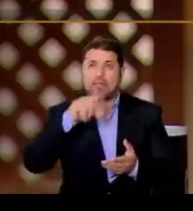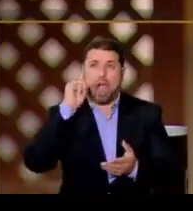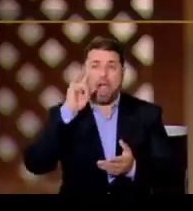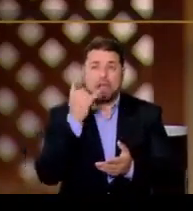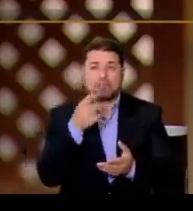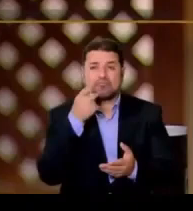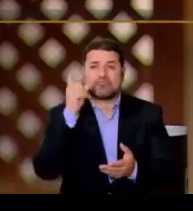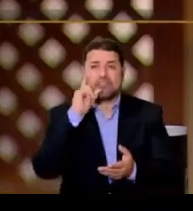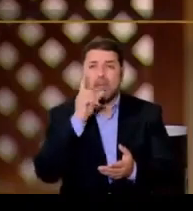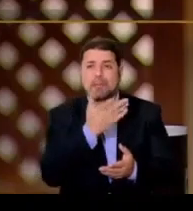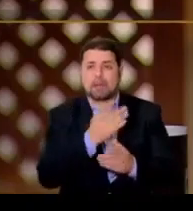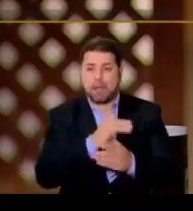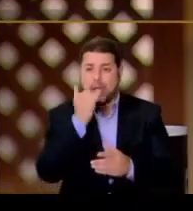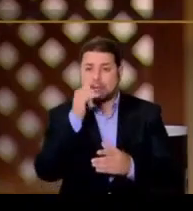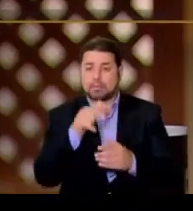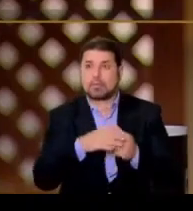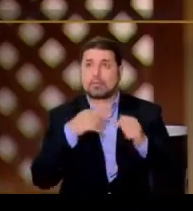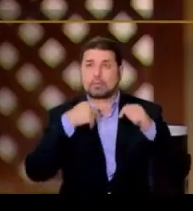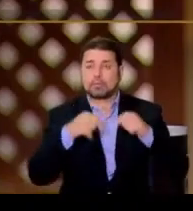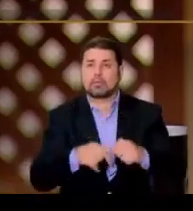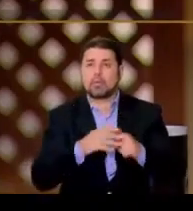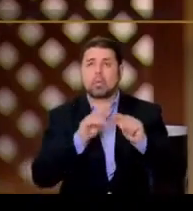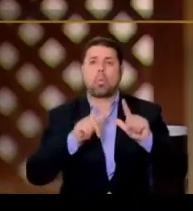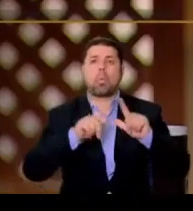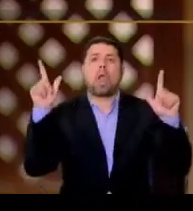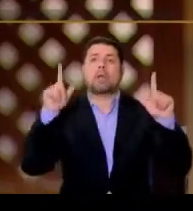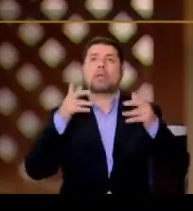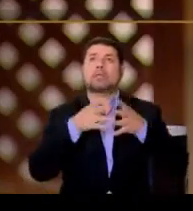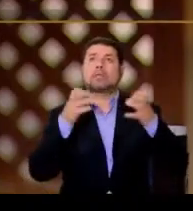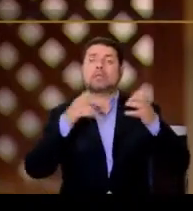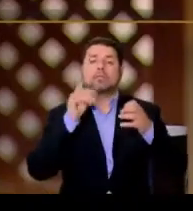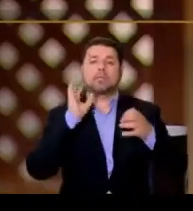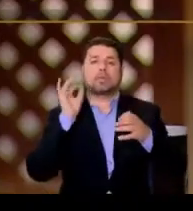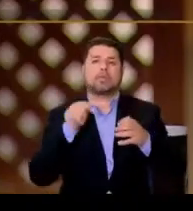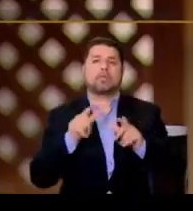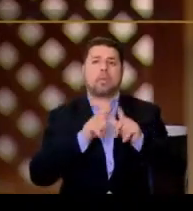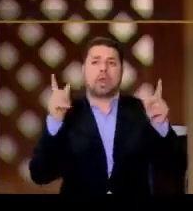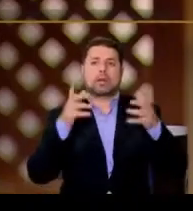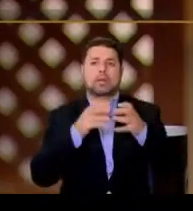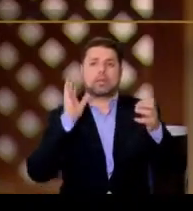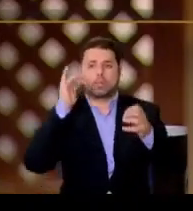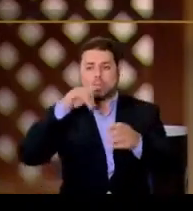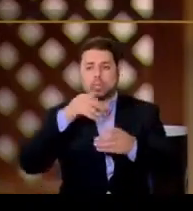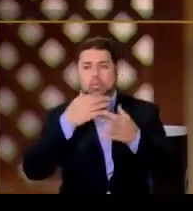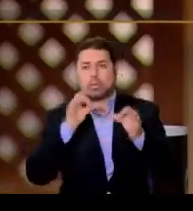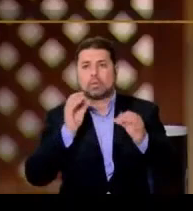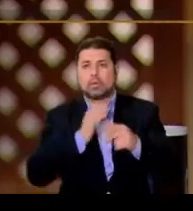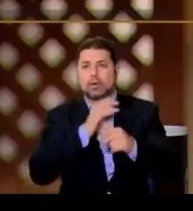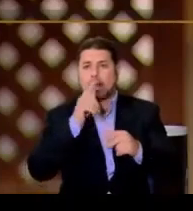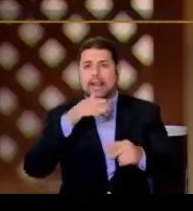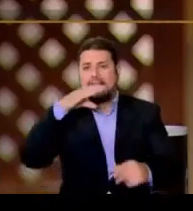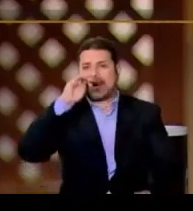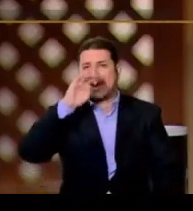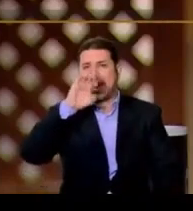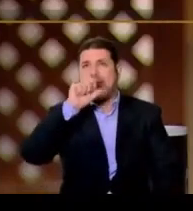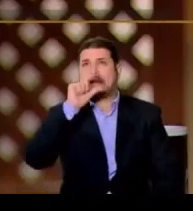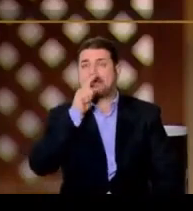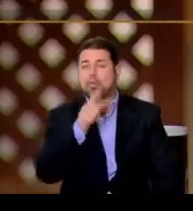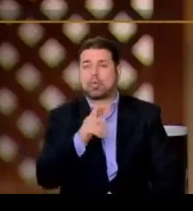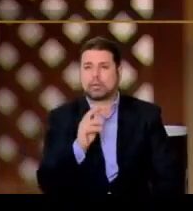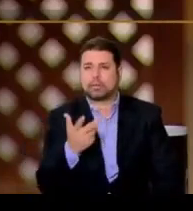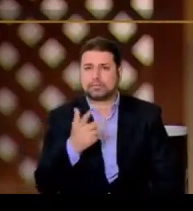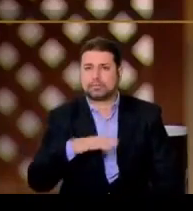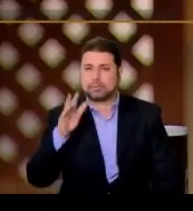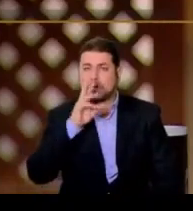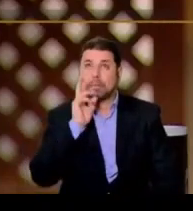لغه اللغه العربيه عندنا واضحه المعالم واضحه المغازي كلمه جهاد معناها ايه يا